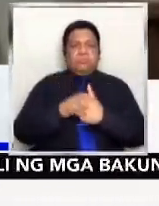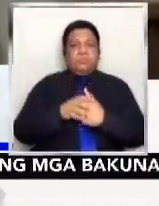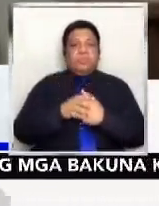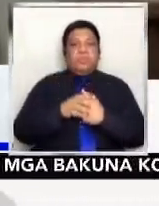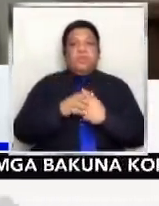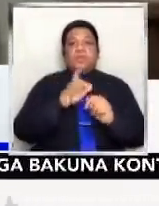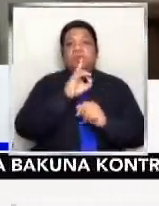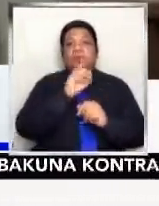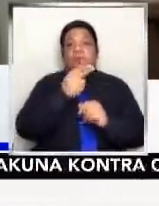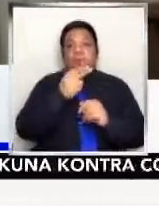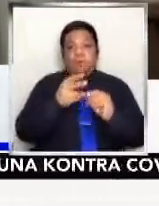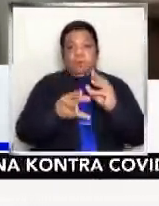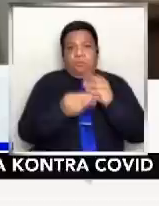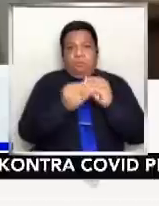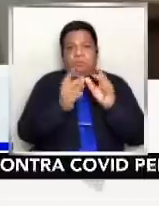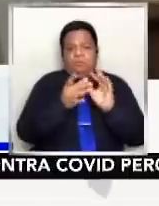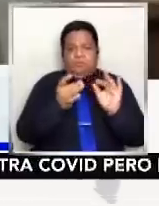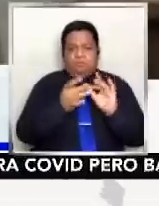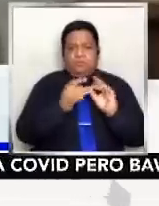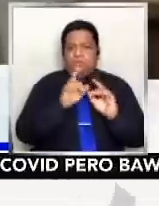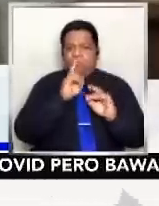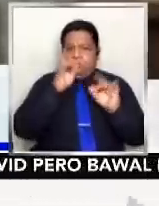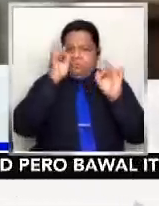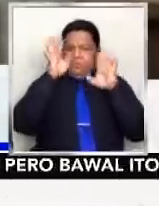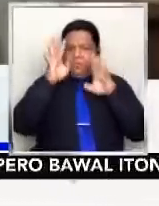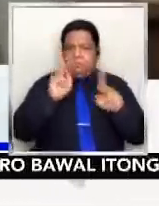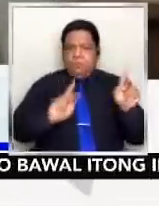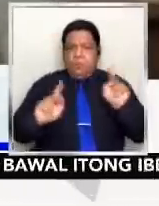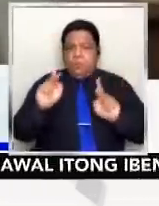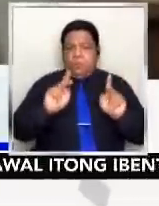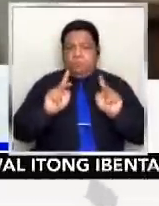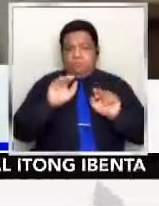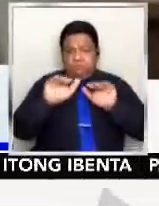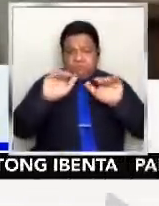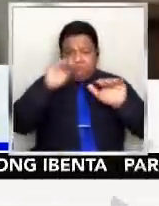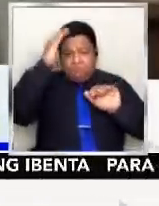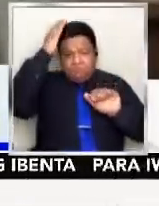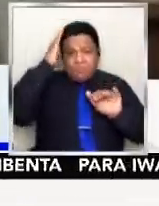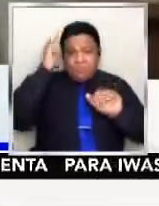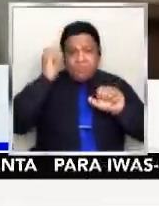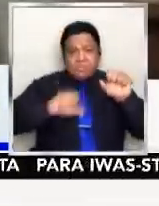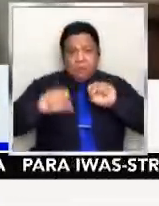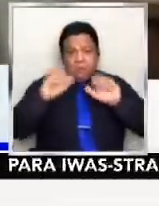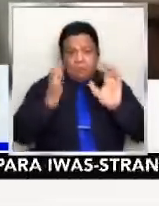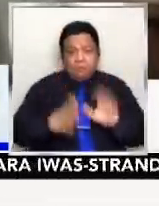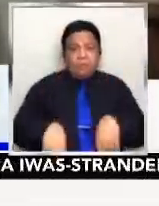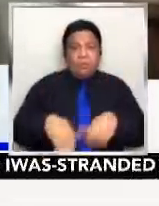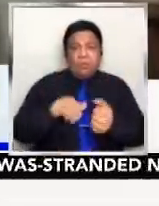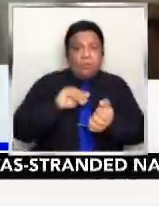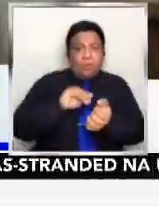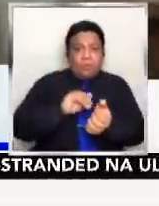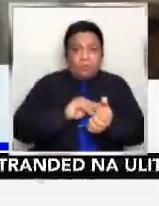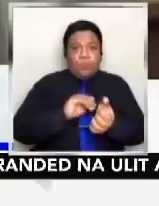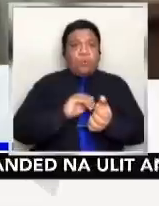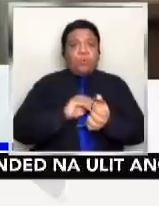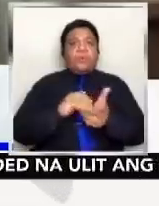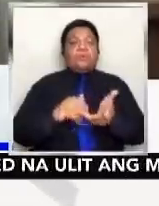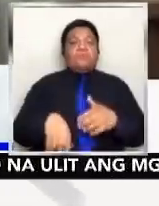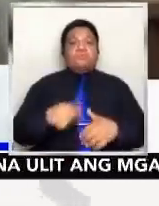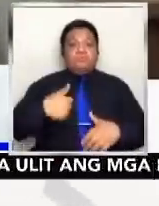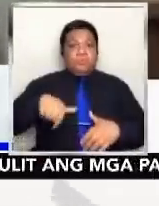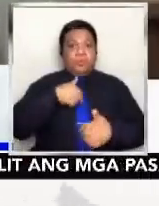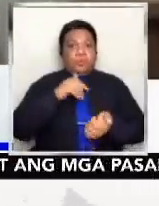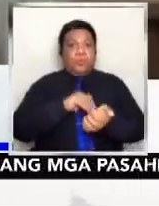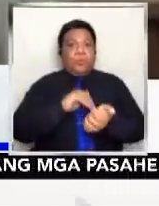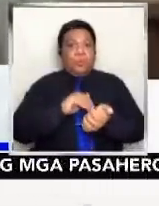So nakikiusap po kami sa ating mga scientists, sa ating mga doktor. Kasi tayo po, pag doktor tayo, pinapakinggan po